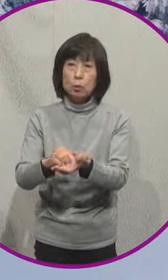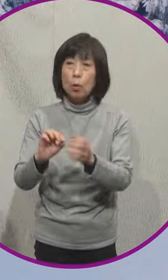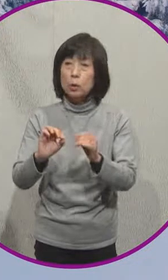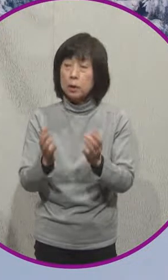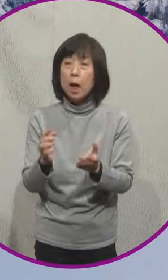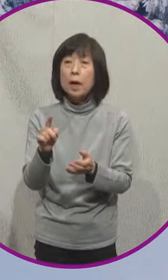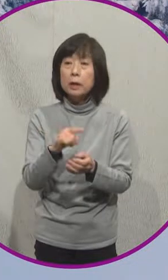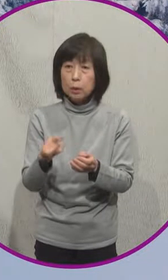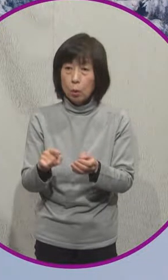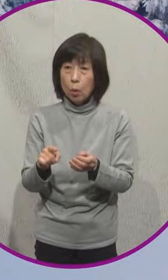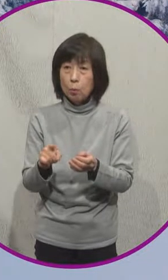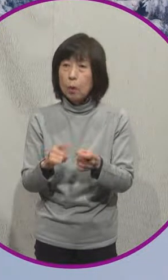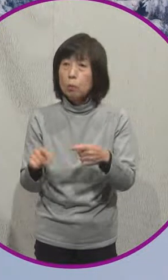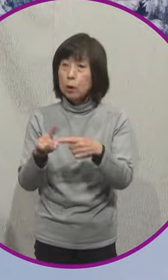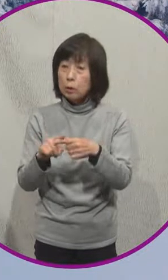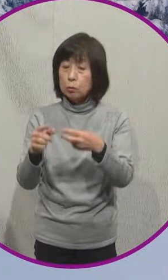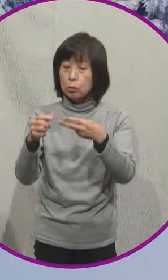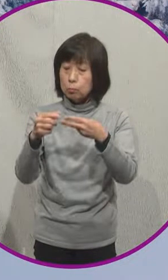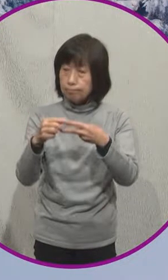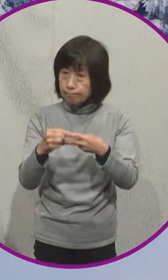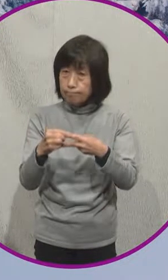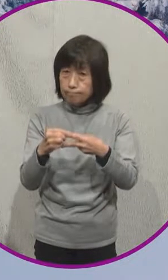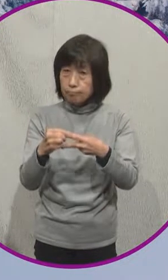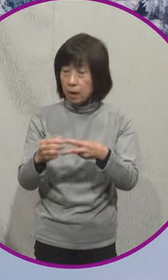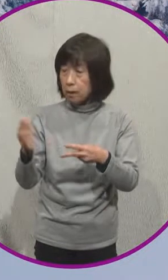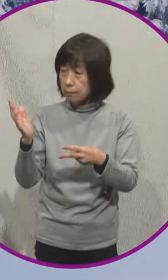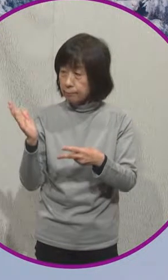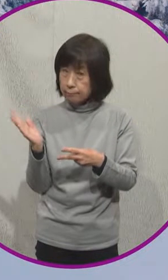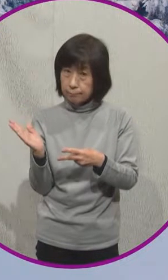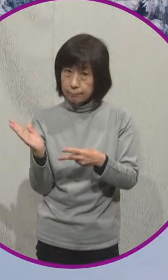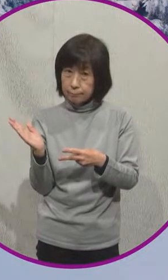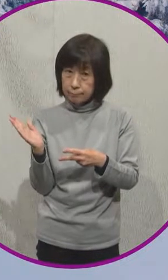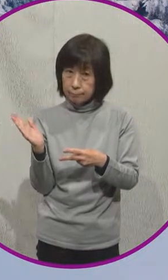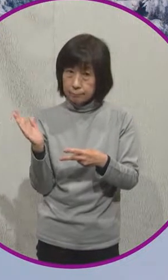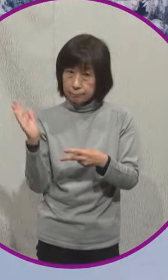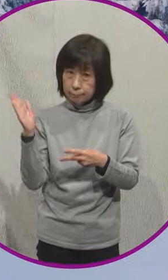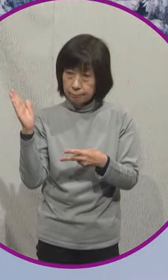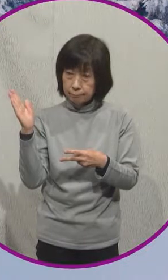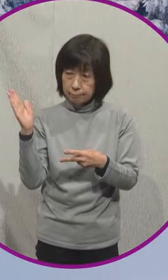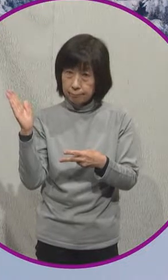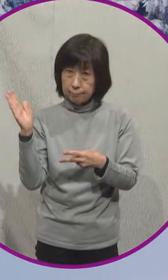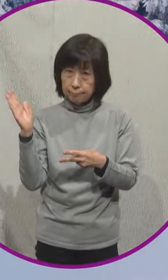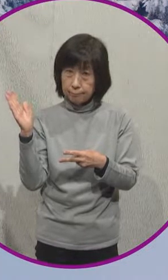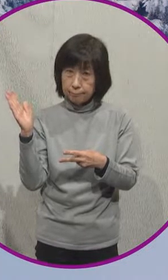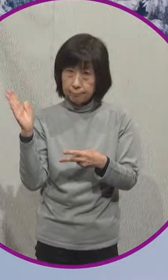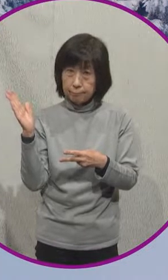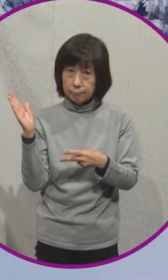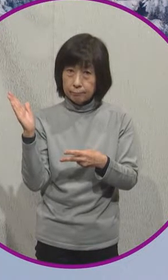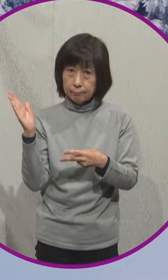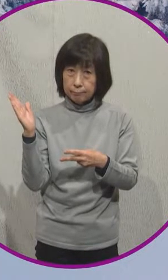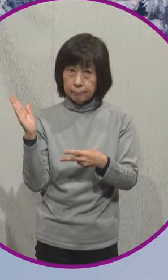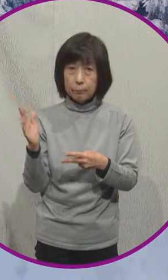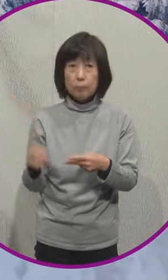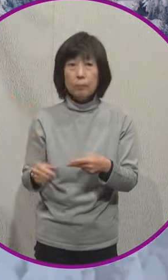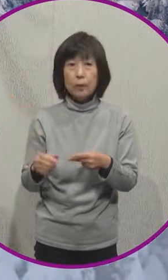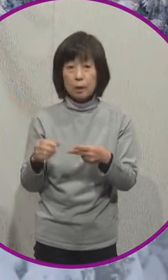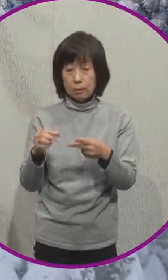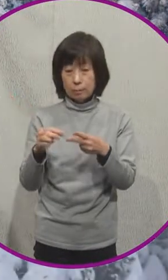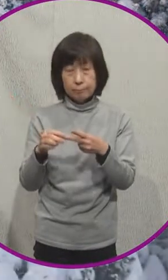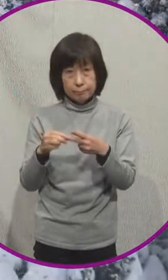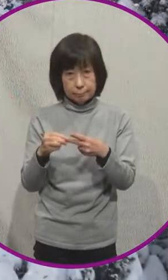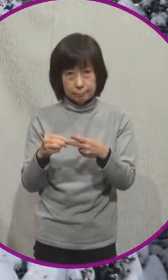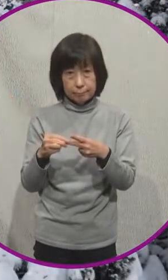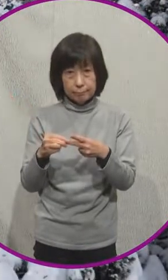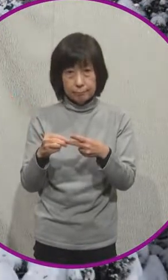給与や年金の源泉徴収票のこうじゃないように追加や変更のある人